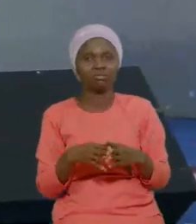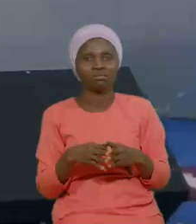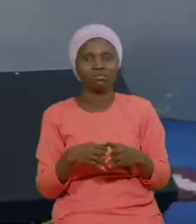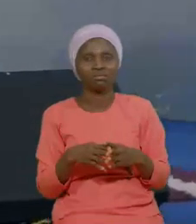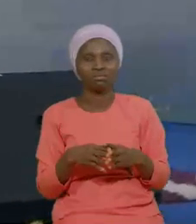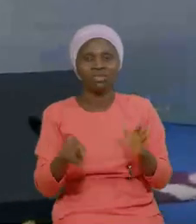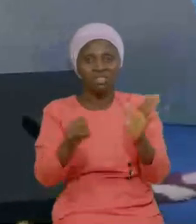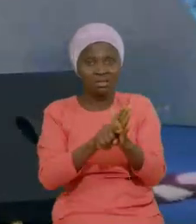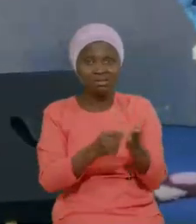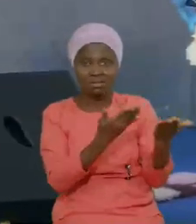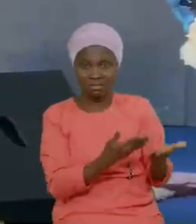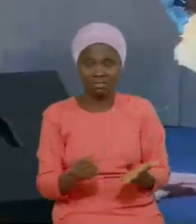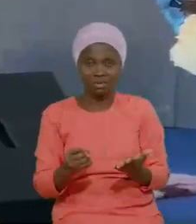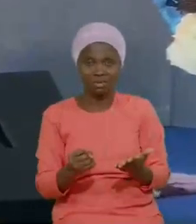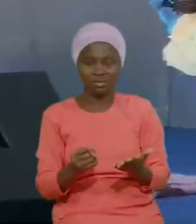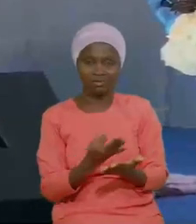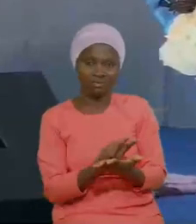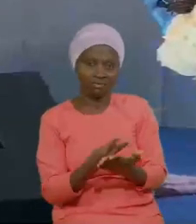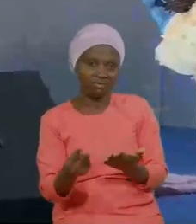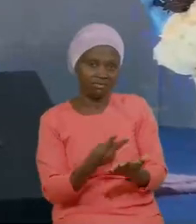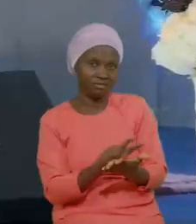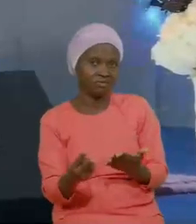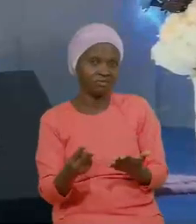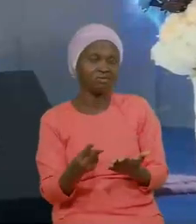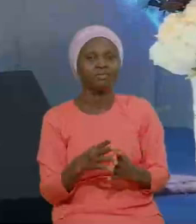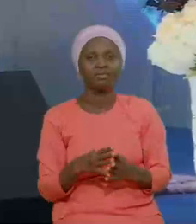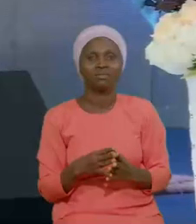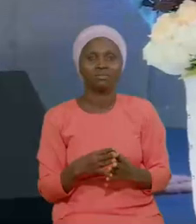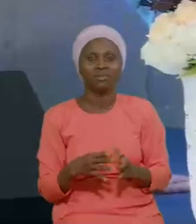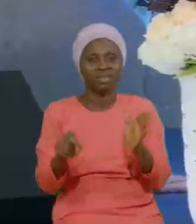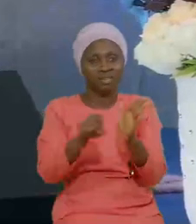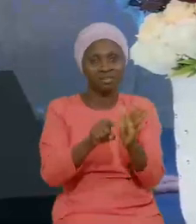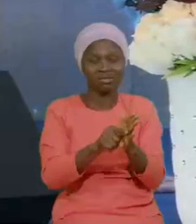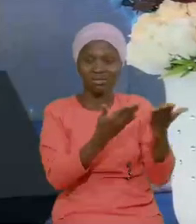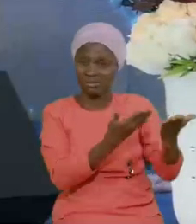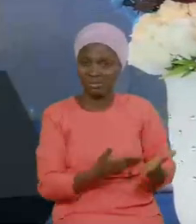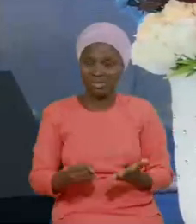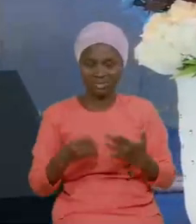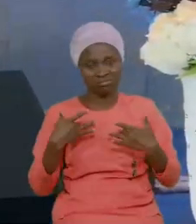Tout ce que lui a de positif. Il n'a pas d'échec.